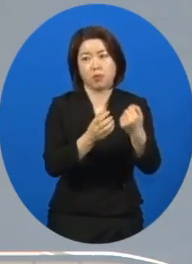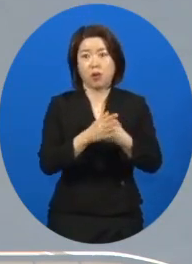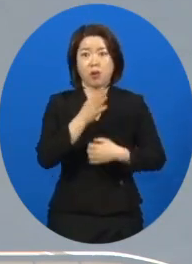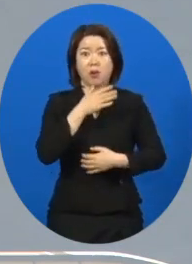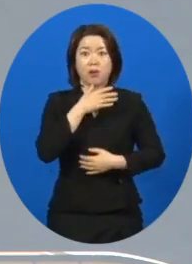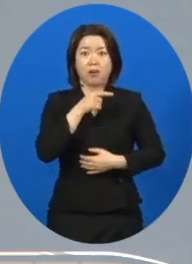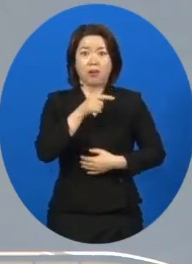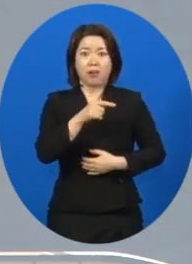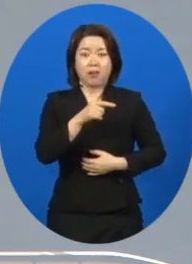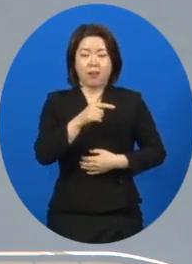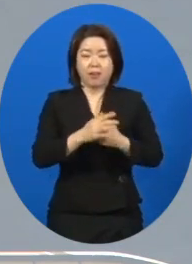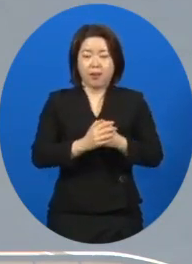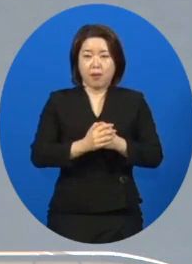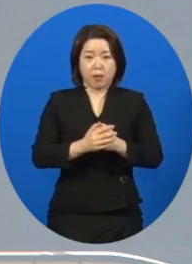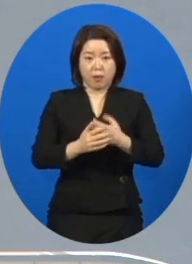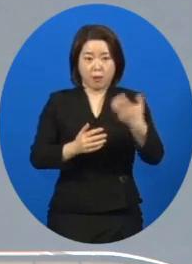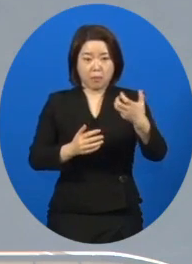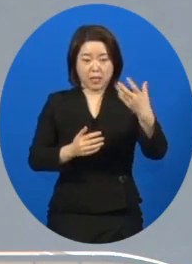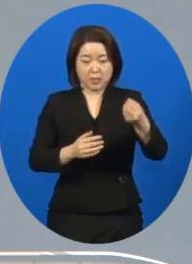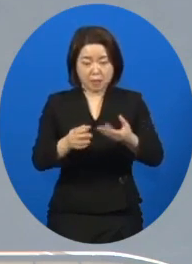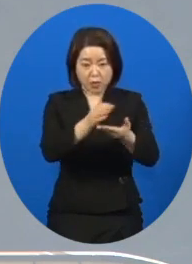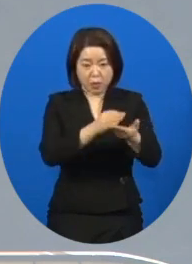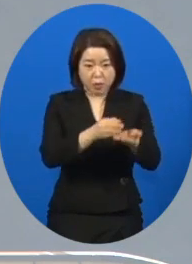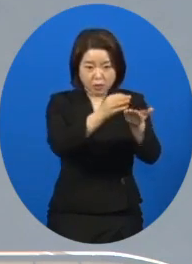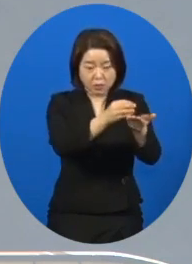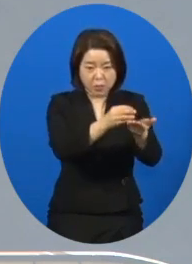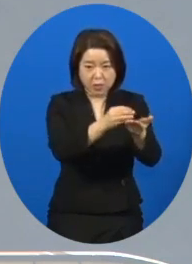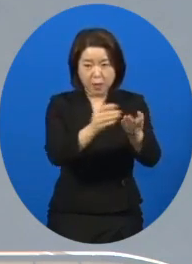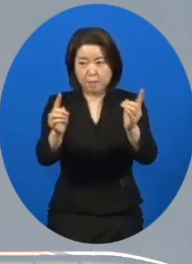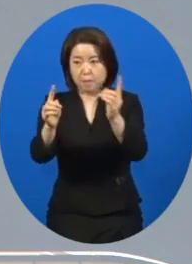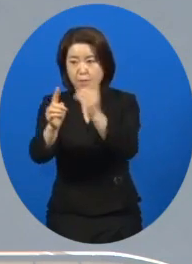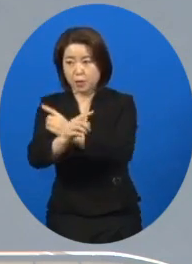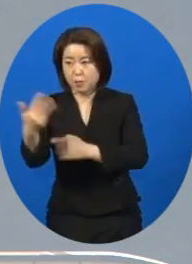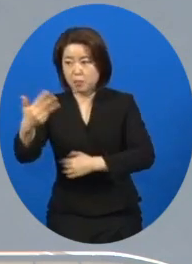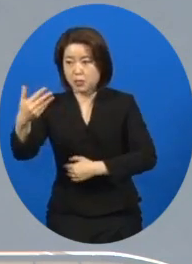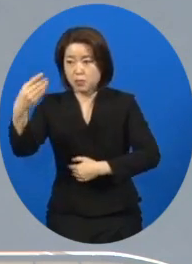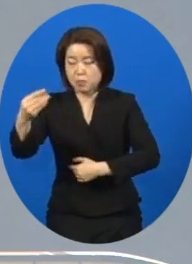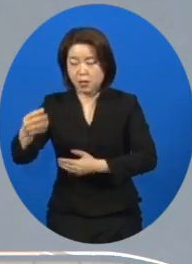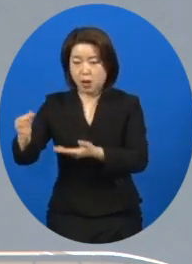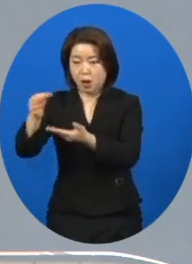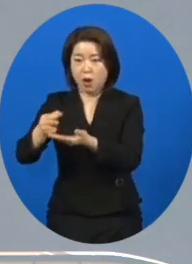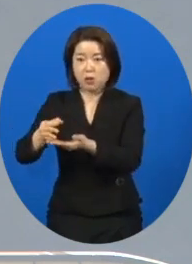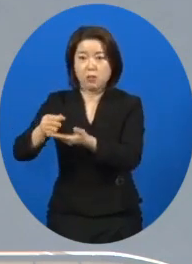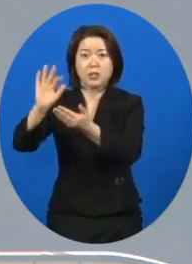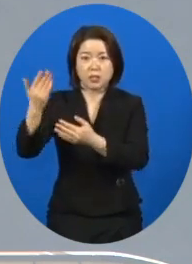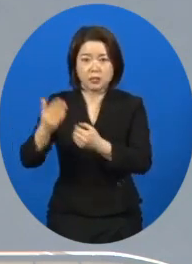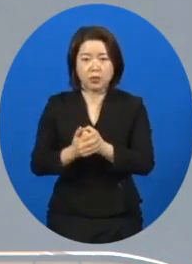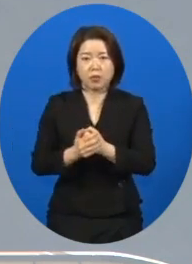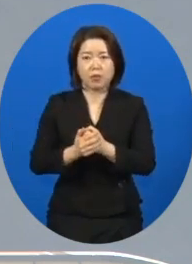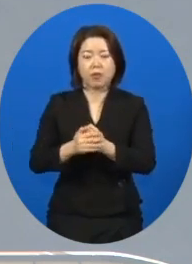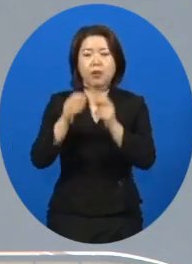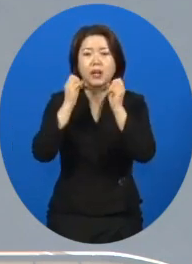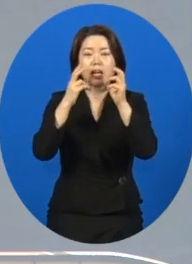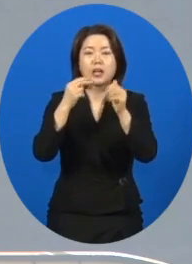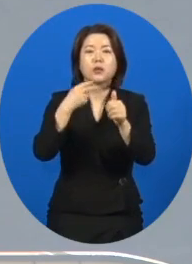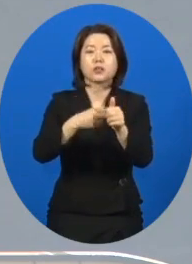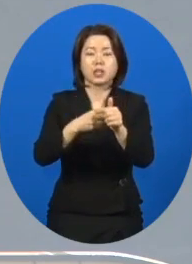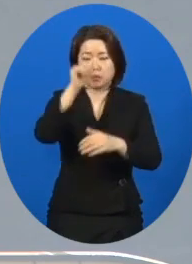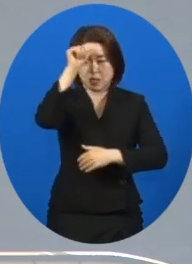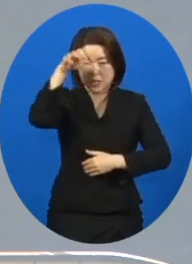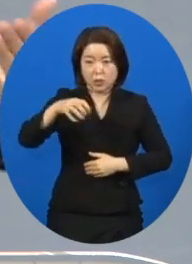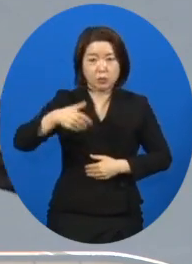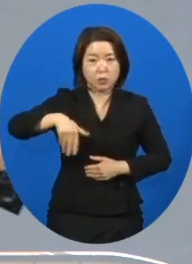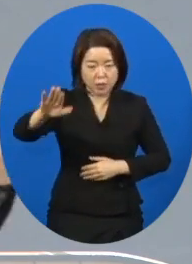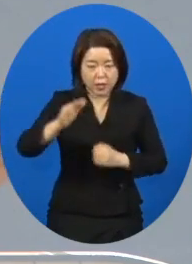그래서 80만 원 헌금이 8천만 원 헌금이 되어버렸어요. 그 선교사님이 인도로 돌아가서